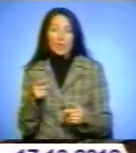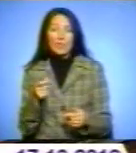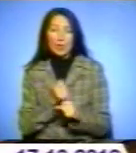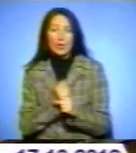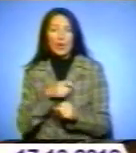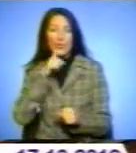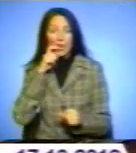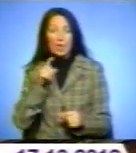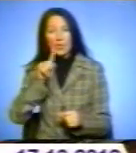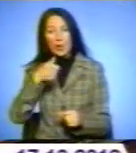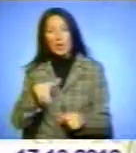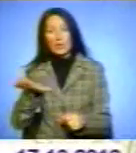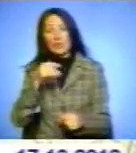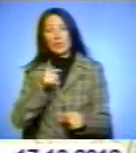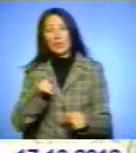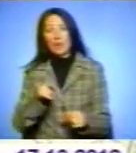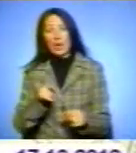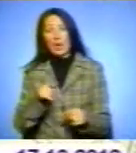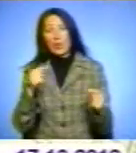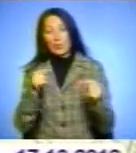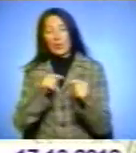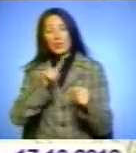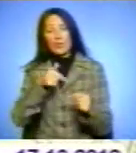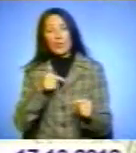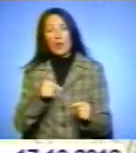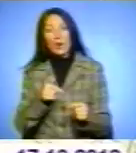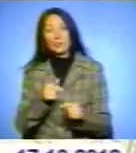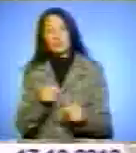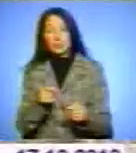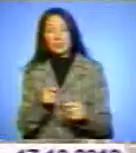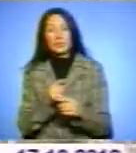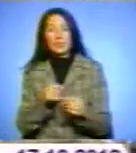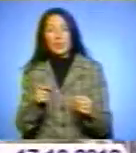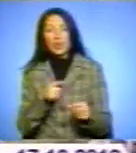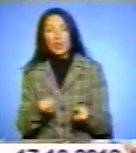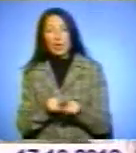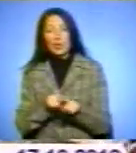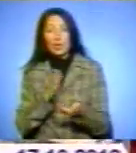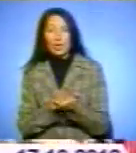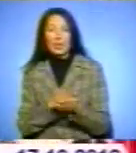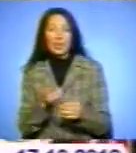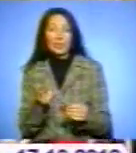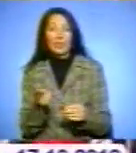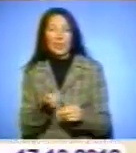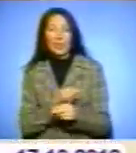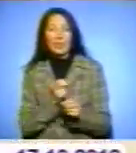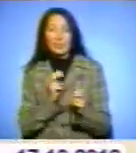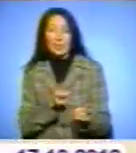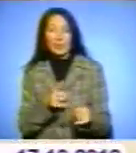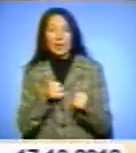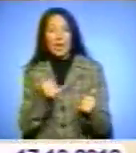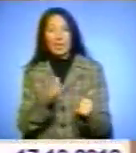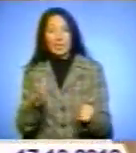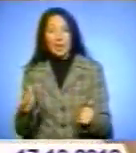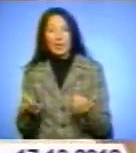вимогам Міністерства охорони здоров'я, транспортуються з дотриманням холодового ланцюга, тож також є цілком безпечними для дітей. Якщо ж